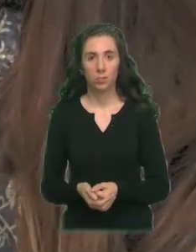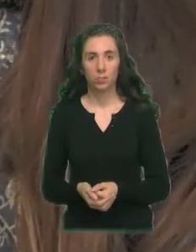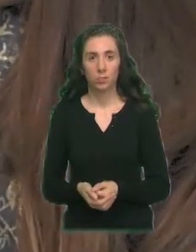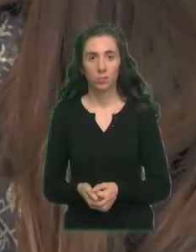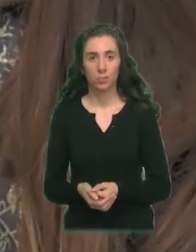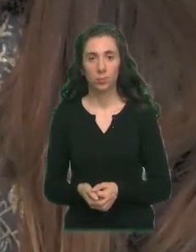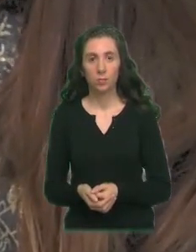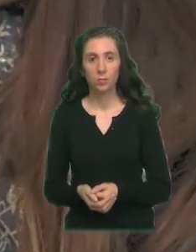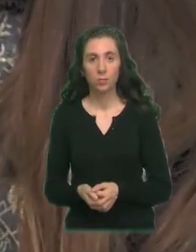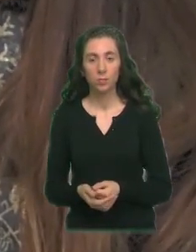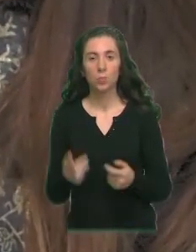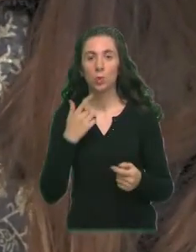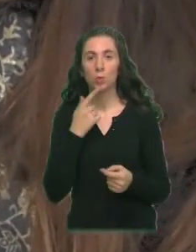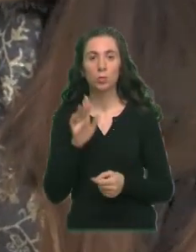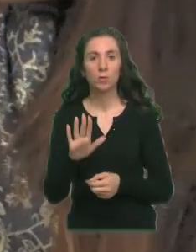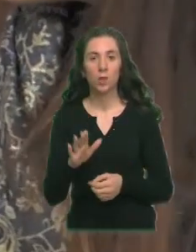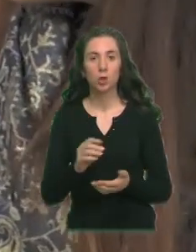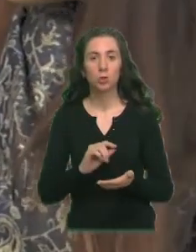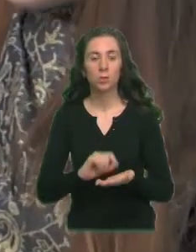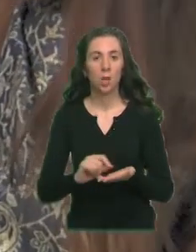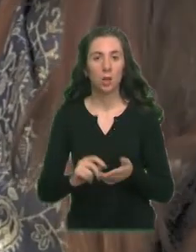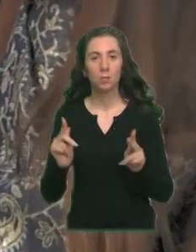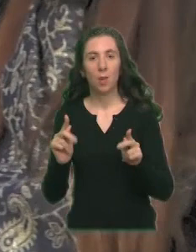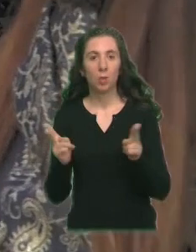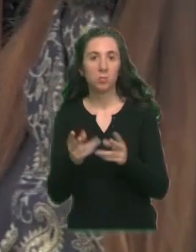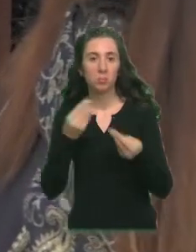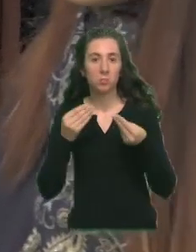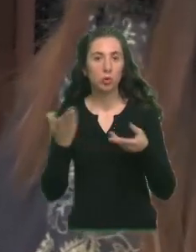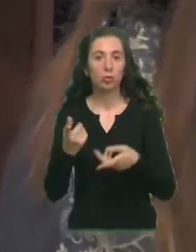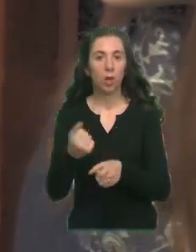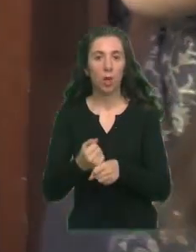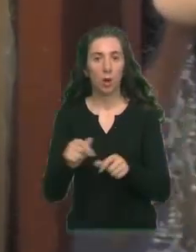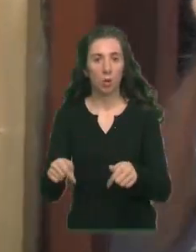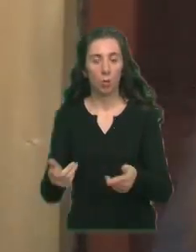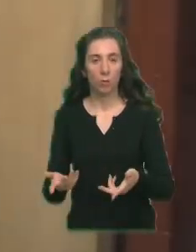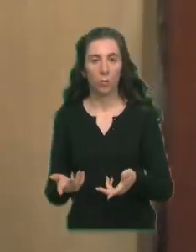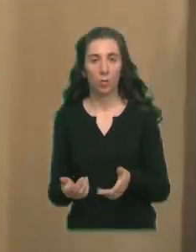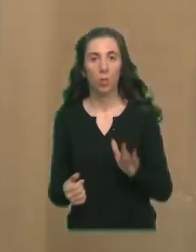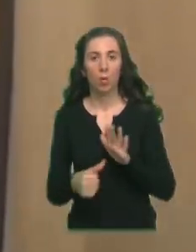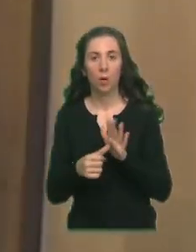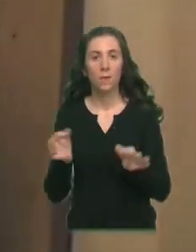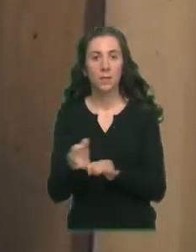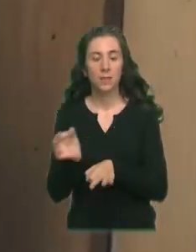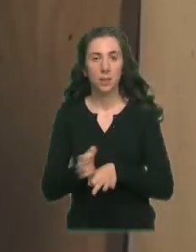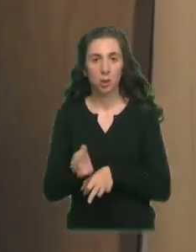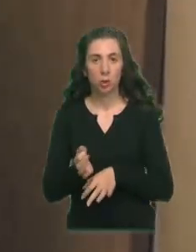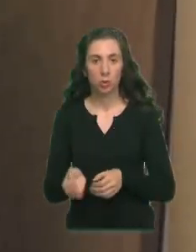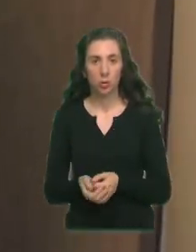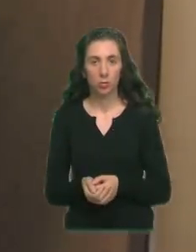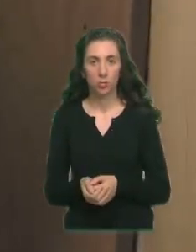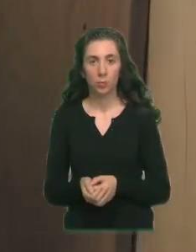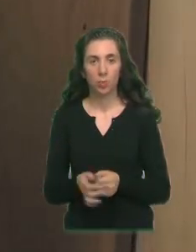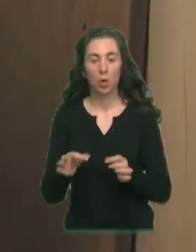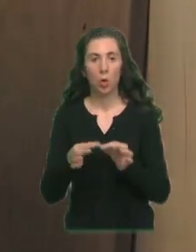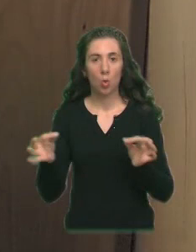Da. Pa evo, koji su vaši zadaci? Malo nam opišite što vi ovdje radite. Uglavnom sašijem,